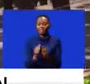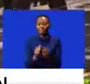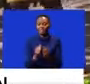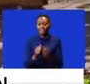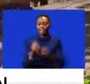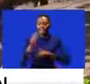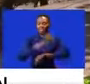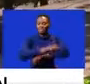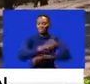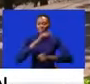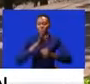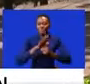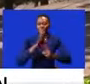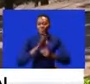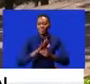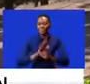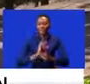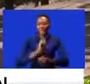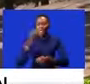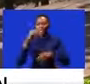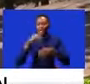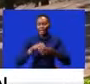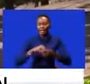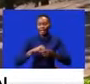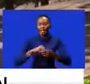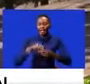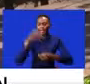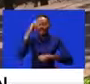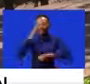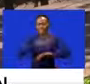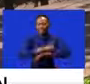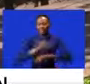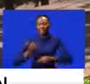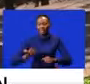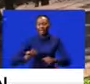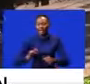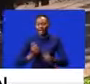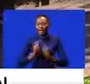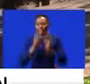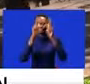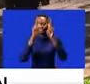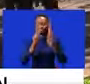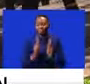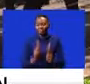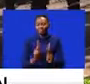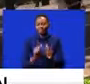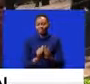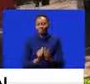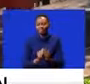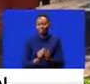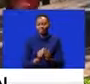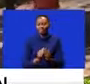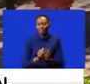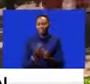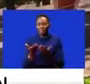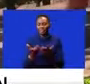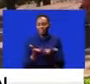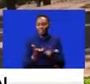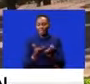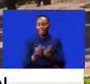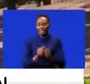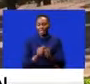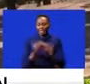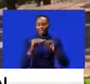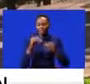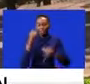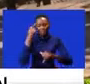sikunde buora, ochope sekunde nyiri nieri mano ma Kisumu Girls National School, kanyo no ero mar gala mag tuke gweko